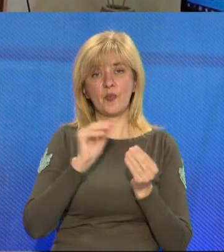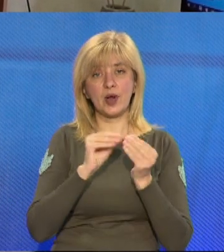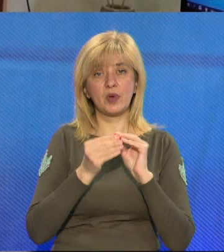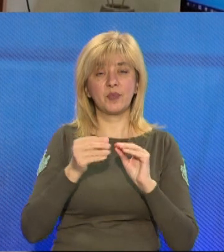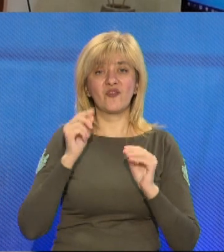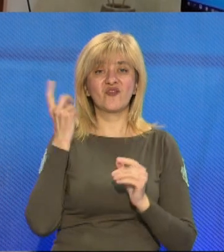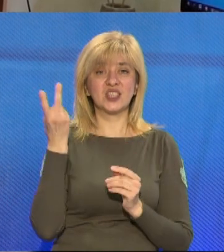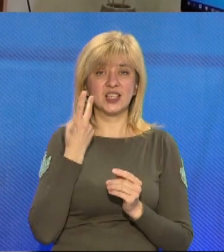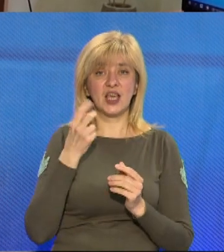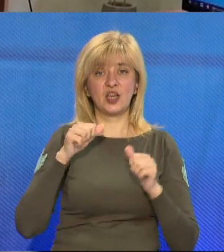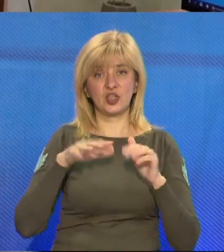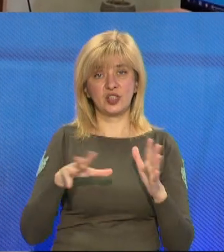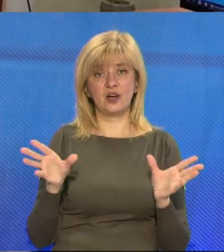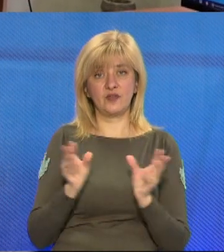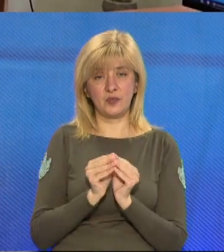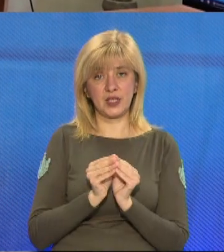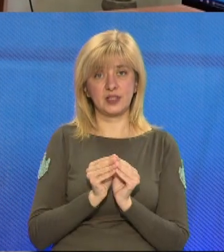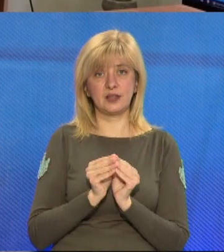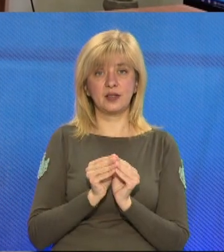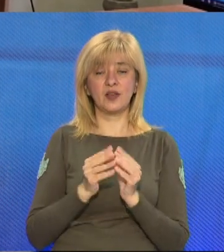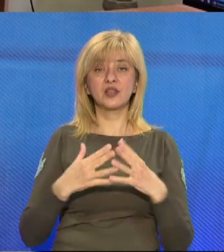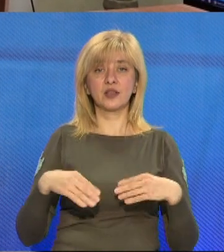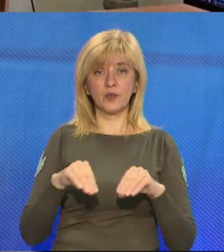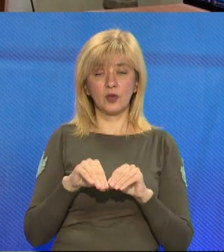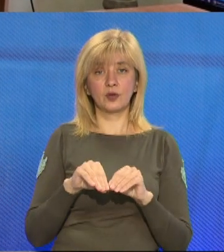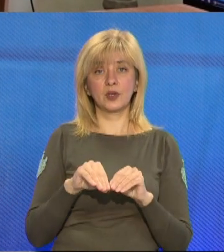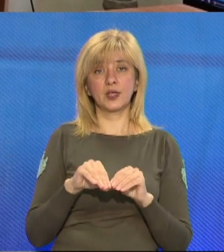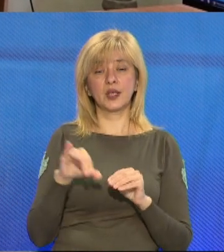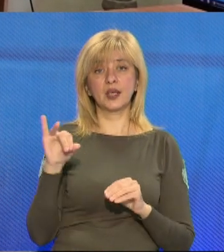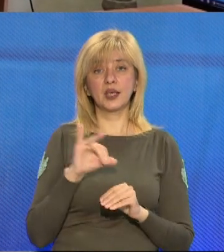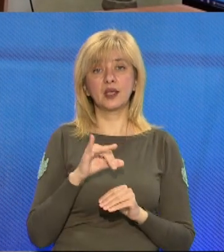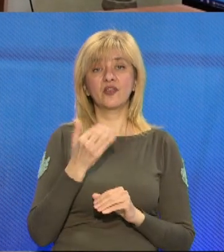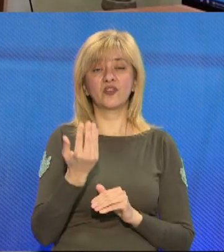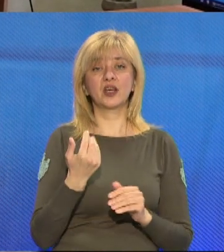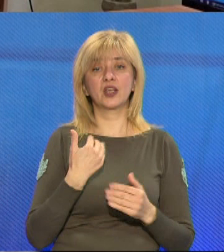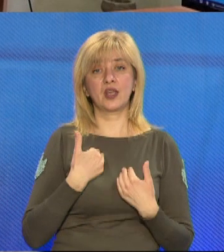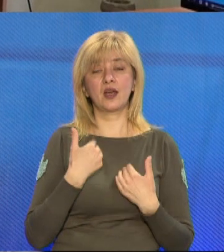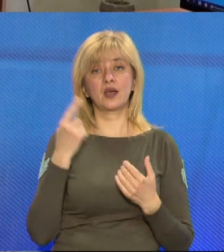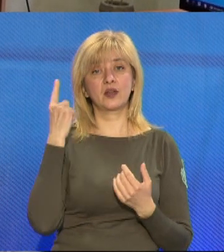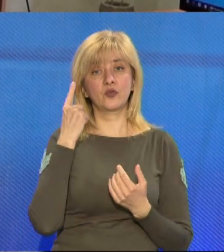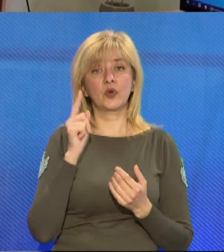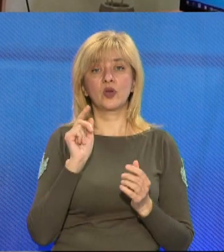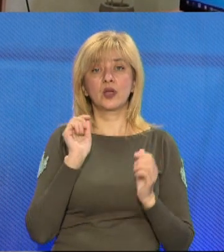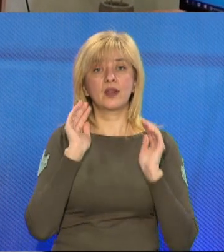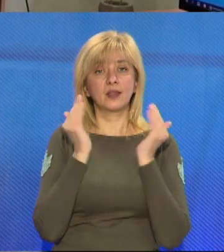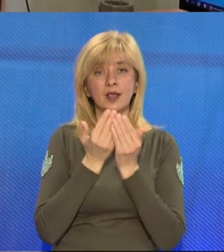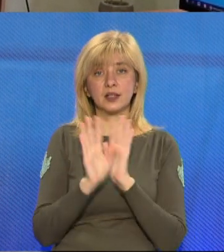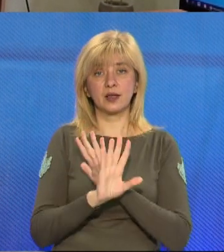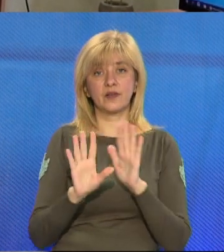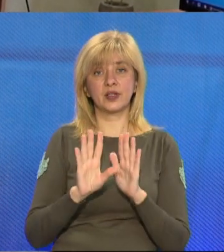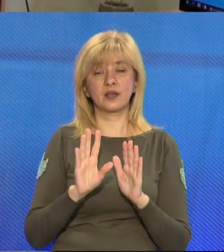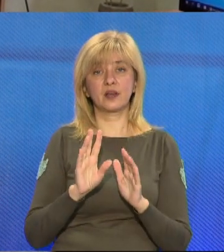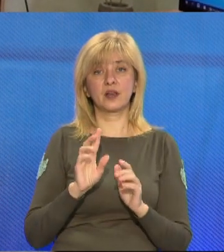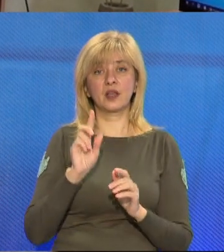всегда решали сами, вместе всей семьей. И вы, я так думаю, что не закрывайтесь, не